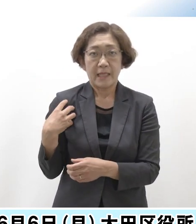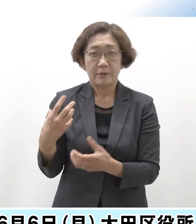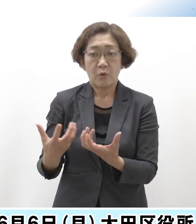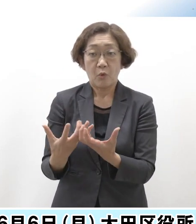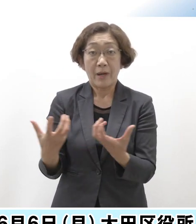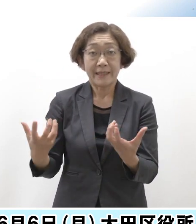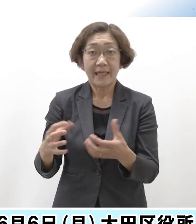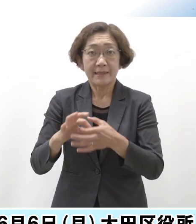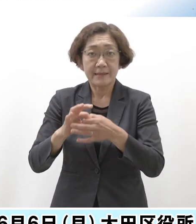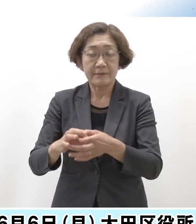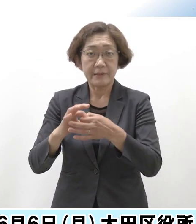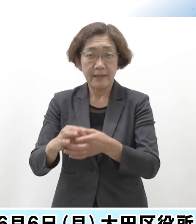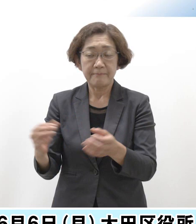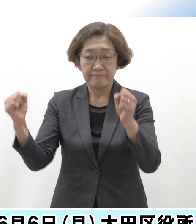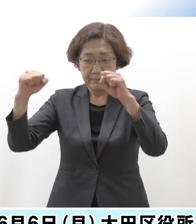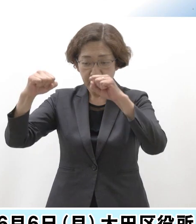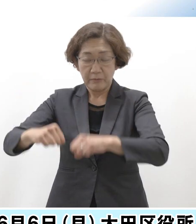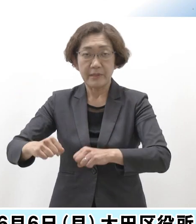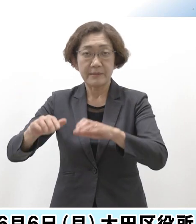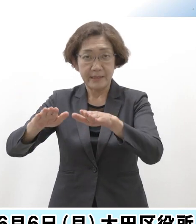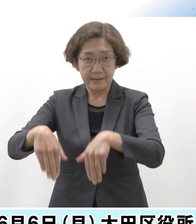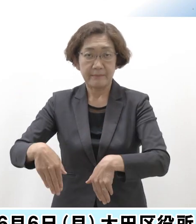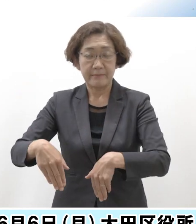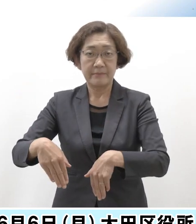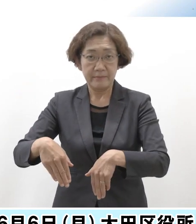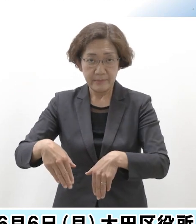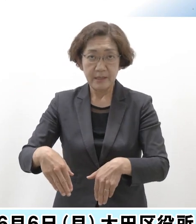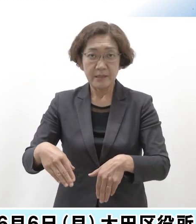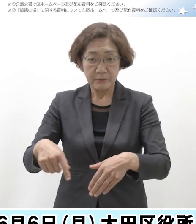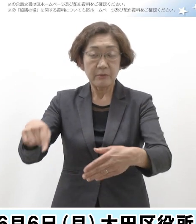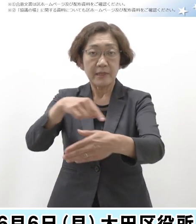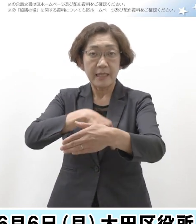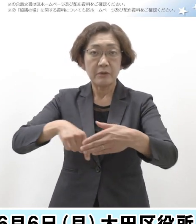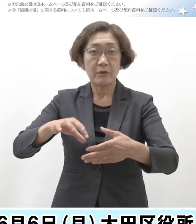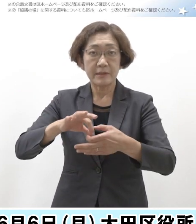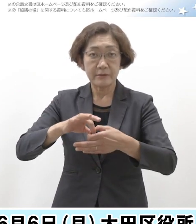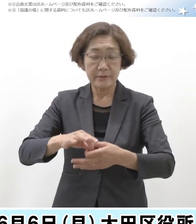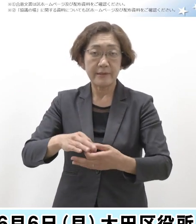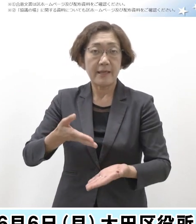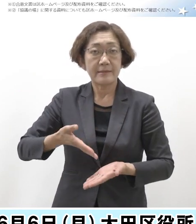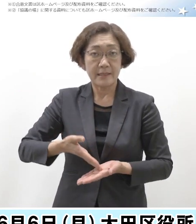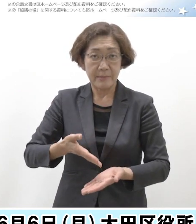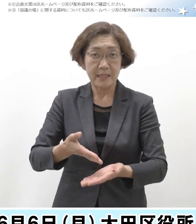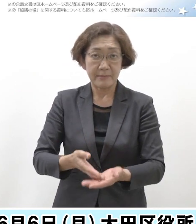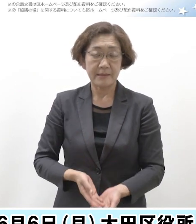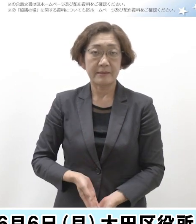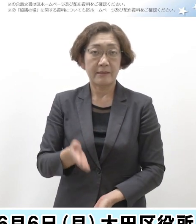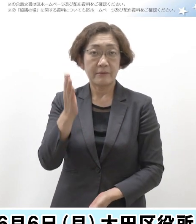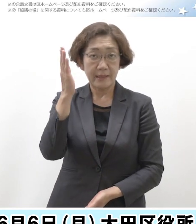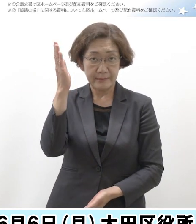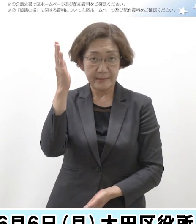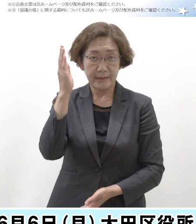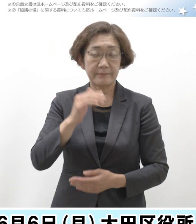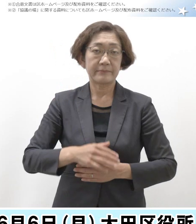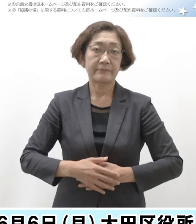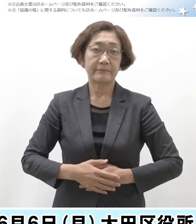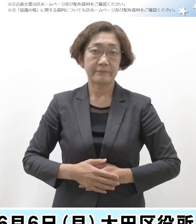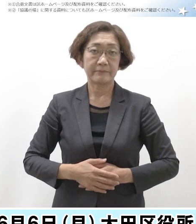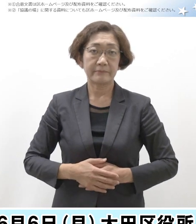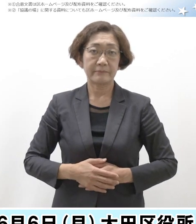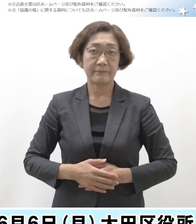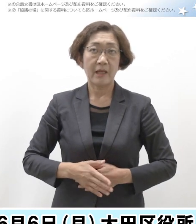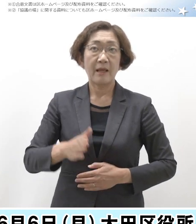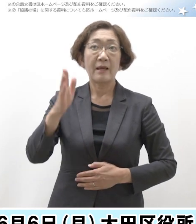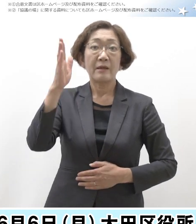、その内容を説明させていただきます。ご覧いただきたいと思います。こちら